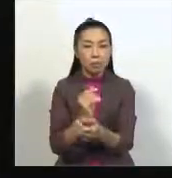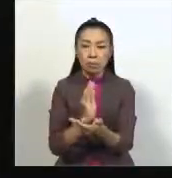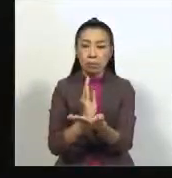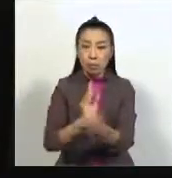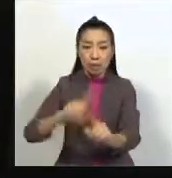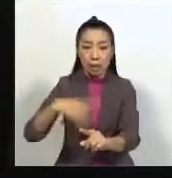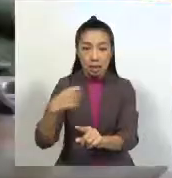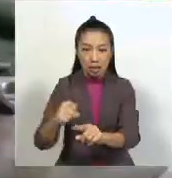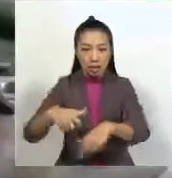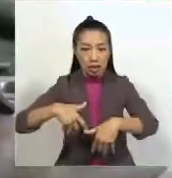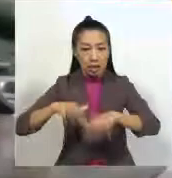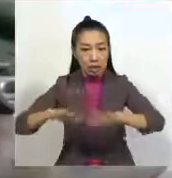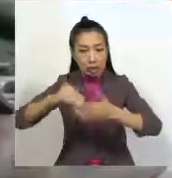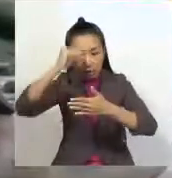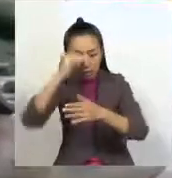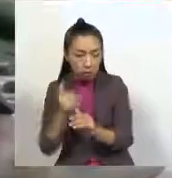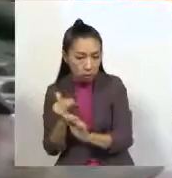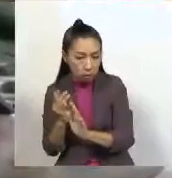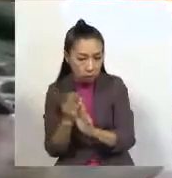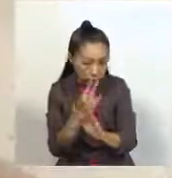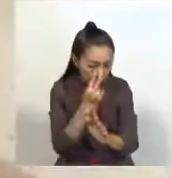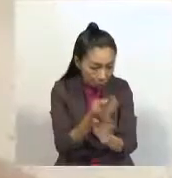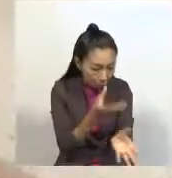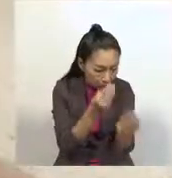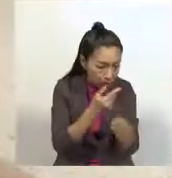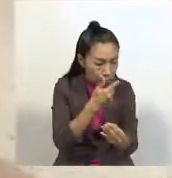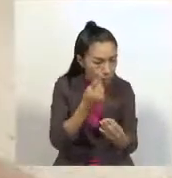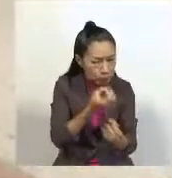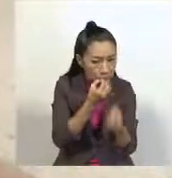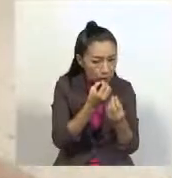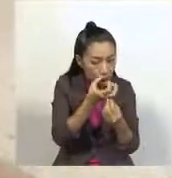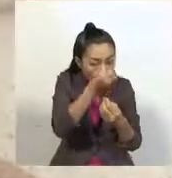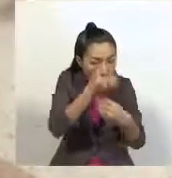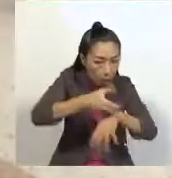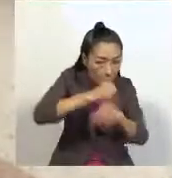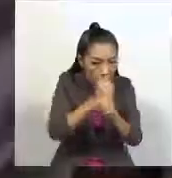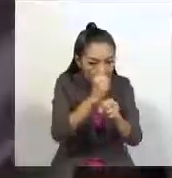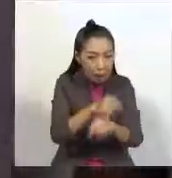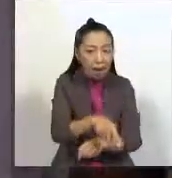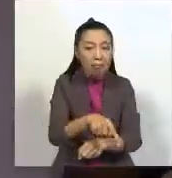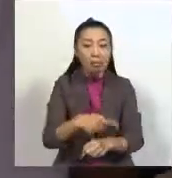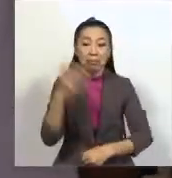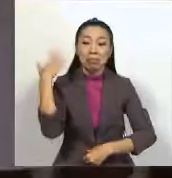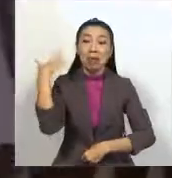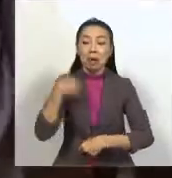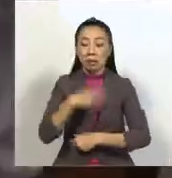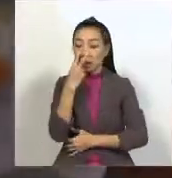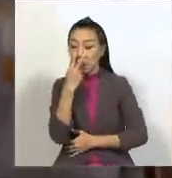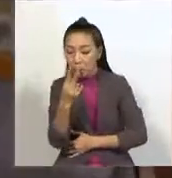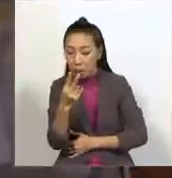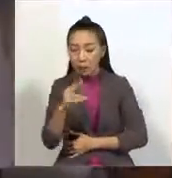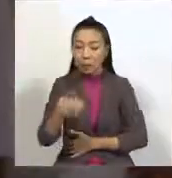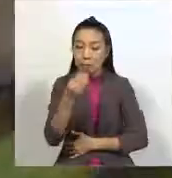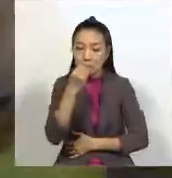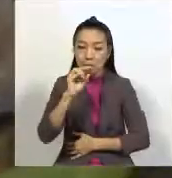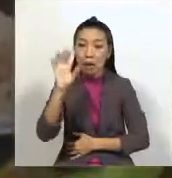คือเด็กและเยาวชนได้ร่วมเรียนรู้และลงมือทำขนมเดือน10ด้วยตนเองเพราะที่ผ่านมาอาจจะเพียงแค่ได้เห็นและรับประทาน